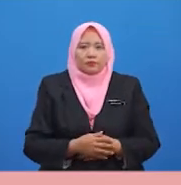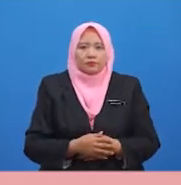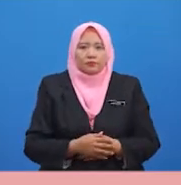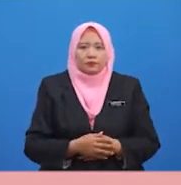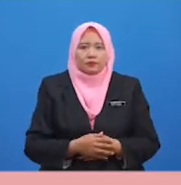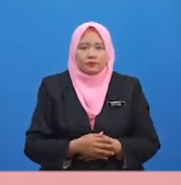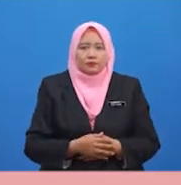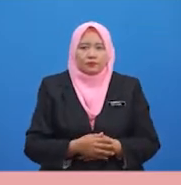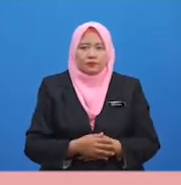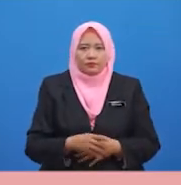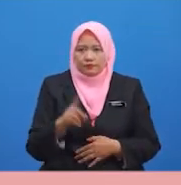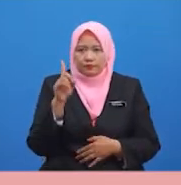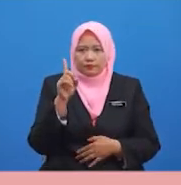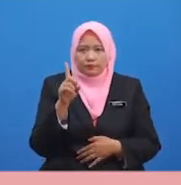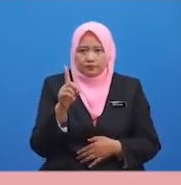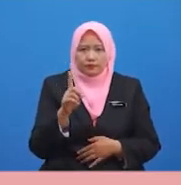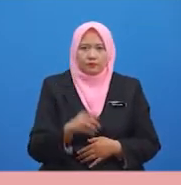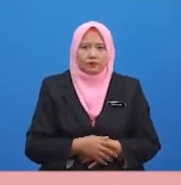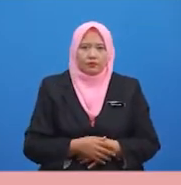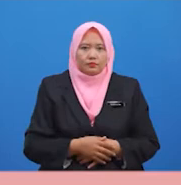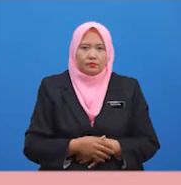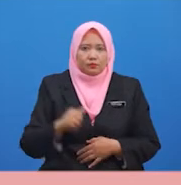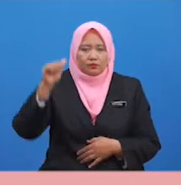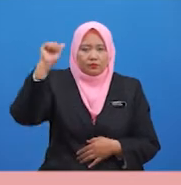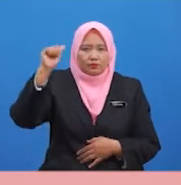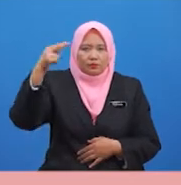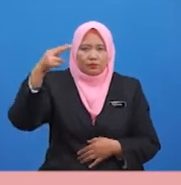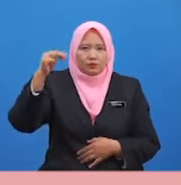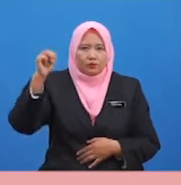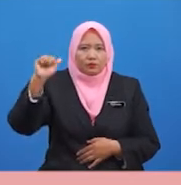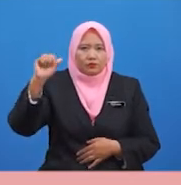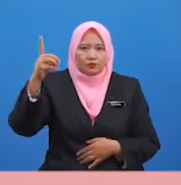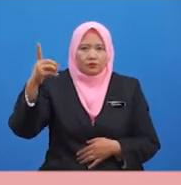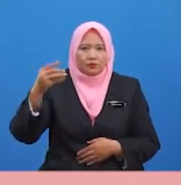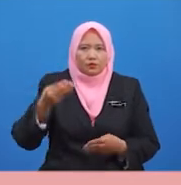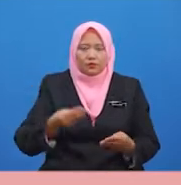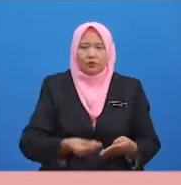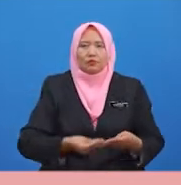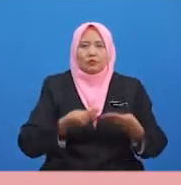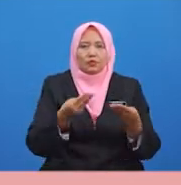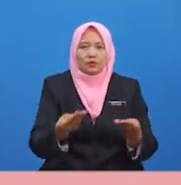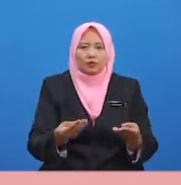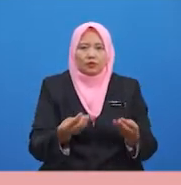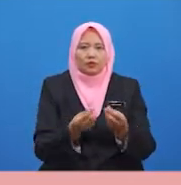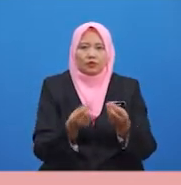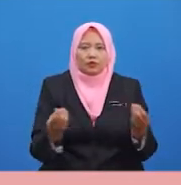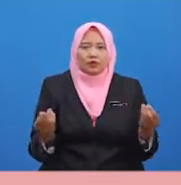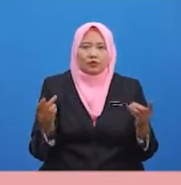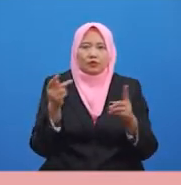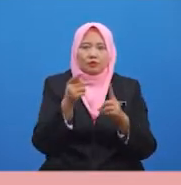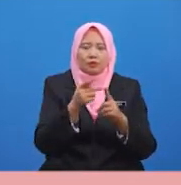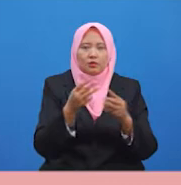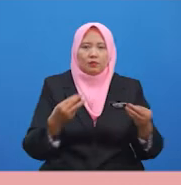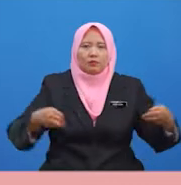Soalan pertama. Ahmad menyerahkan tanahnya untuk pihak masjid